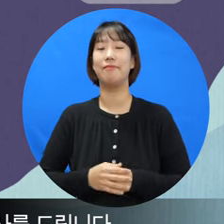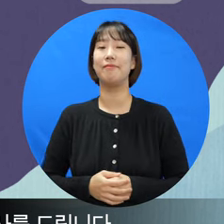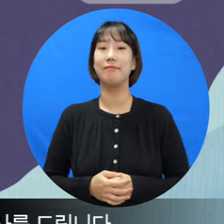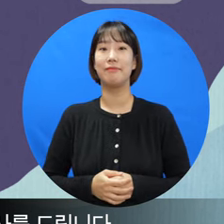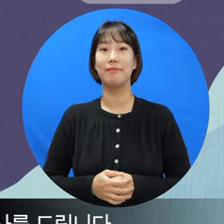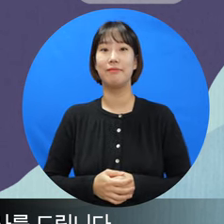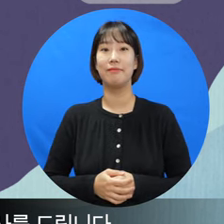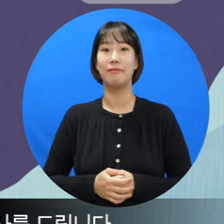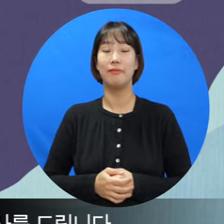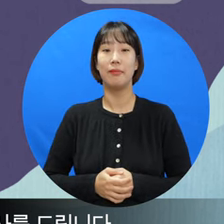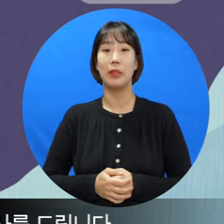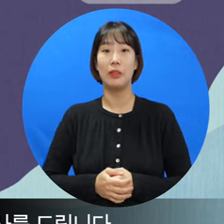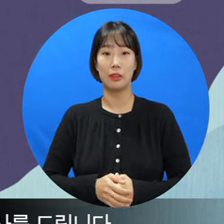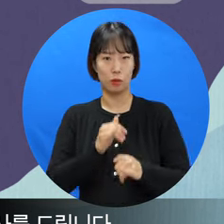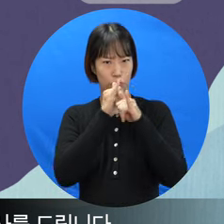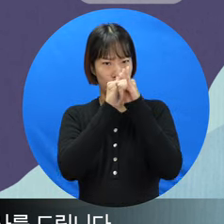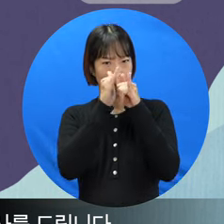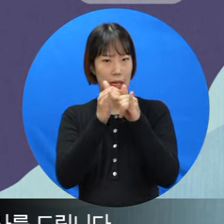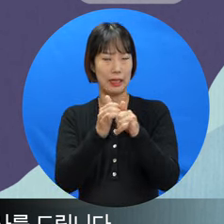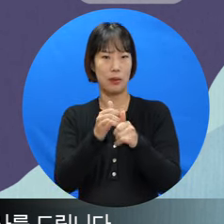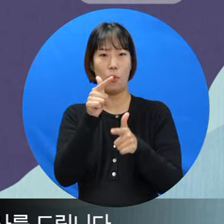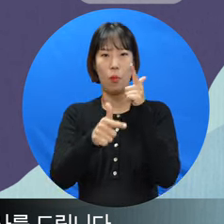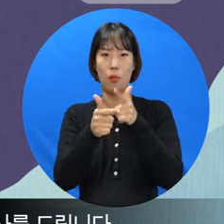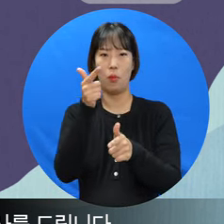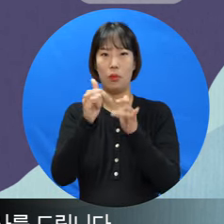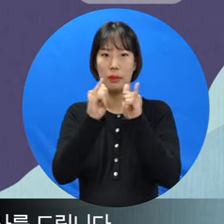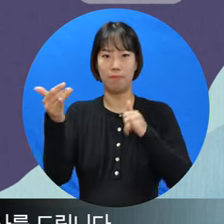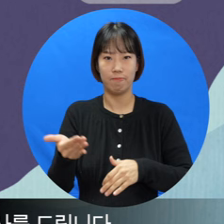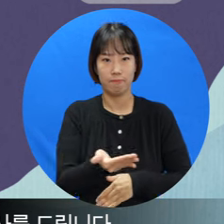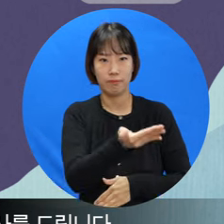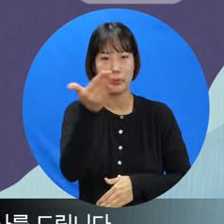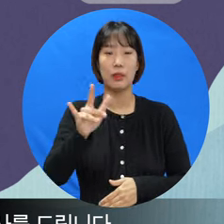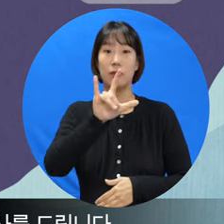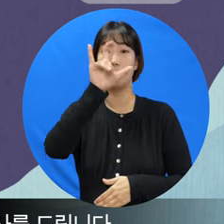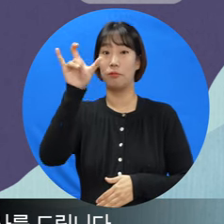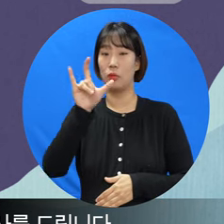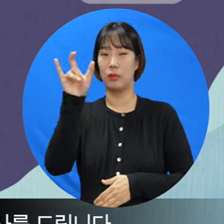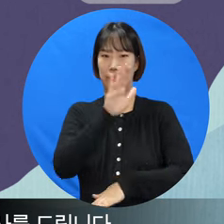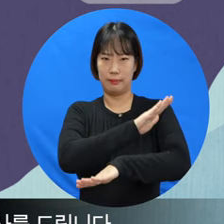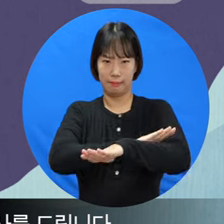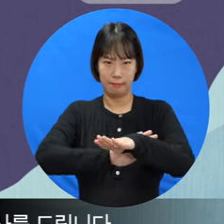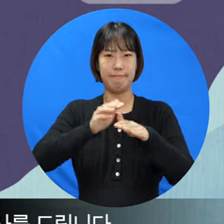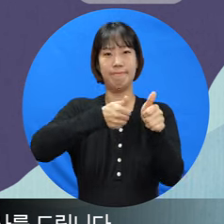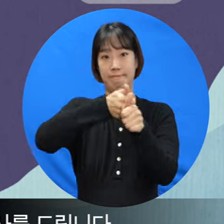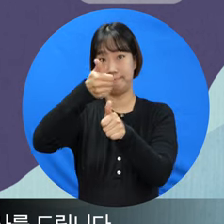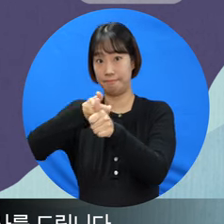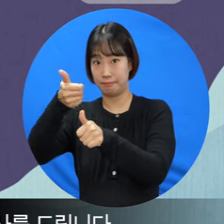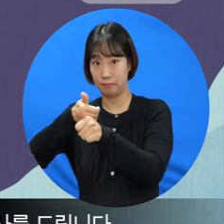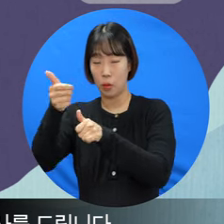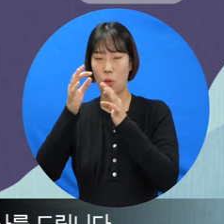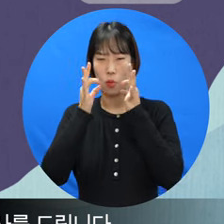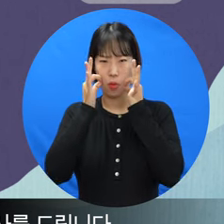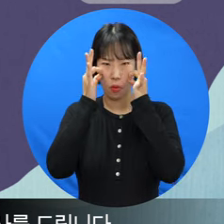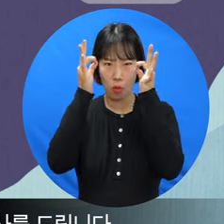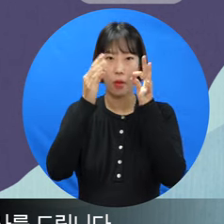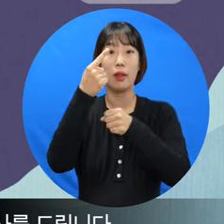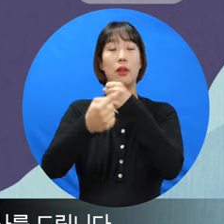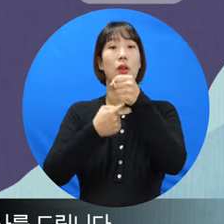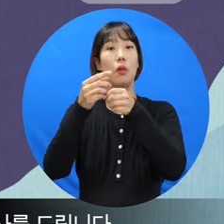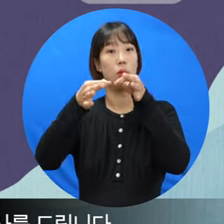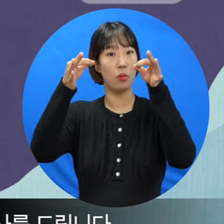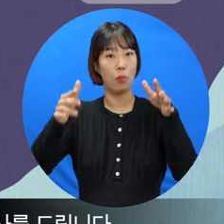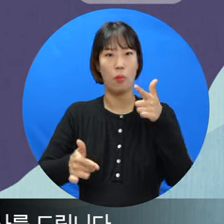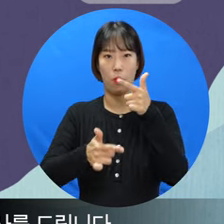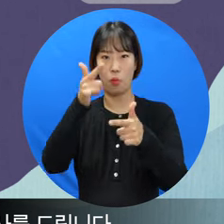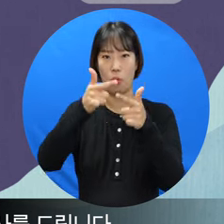드립니다 유재하 목포 시민 들의 저력으로 허나 상황을 잘 극복해 가면서 올 한해